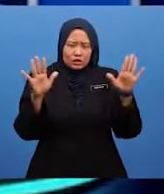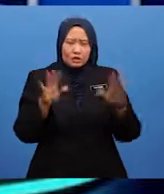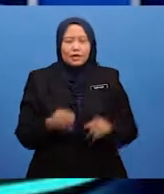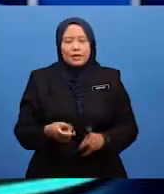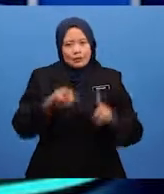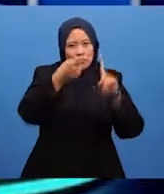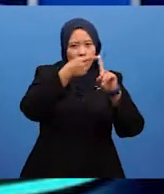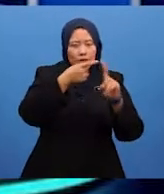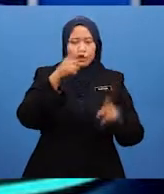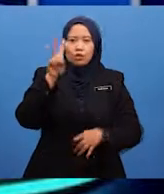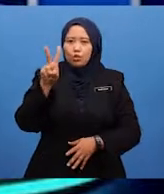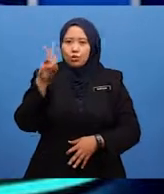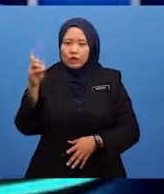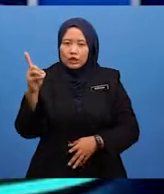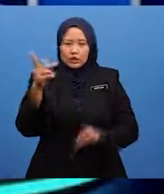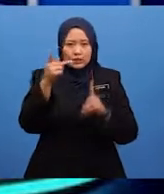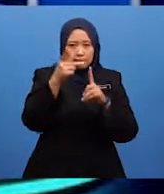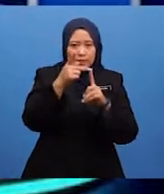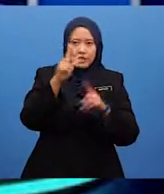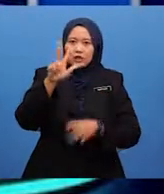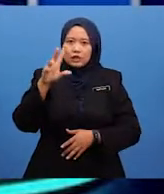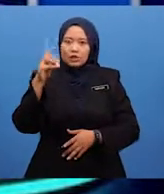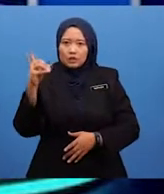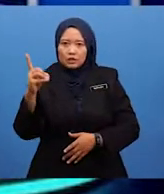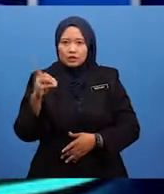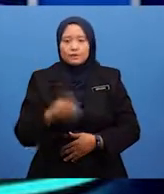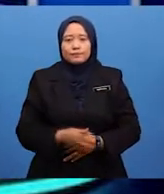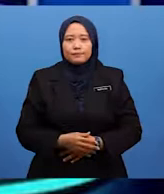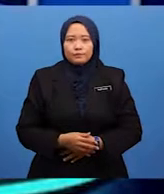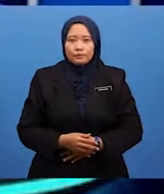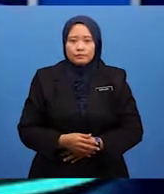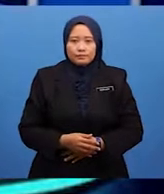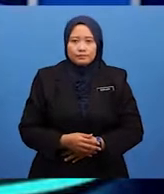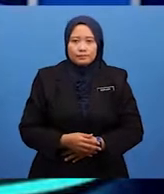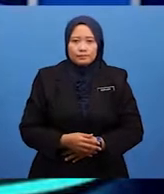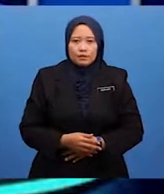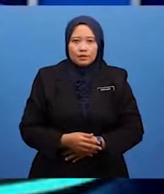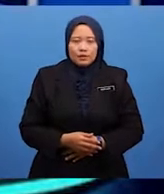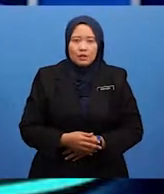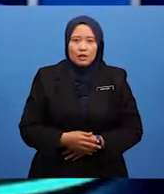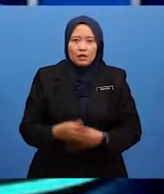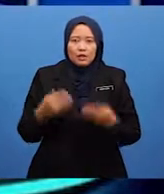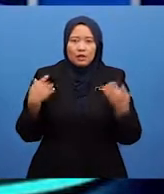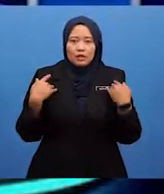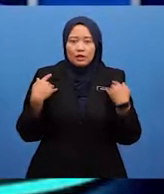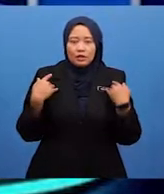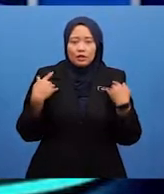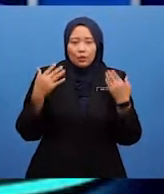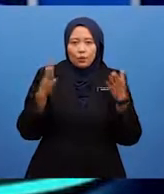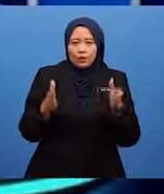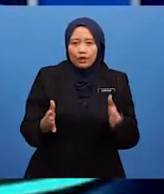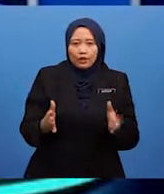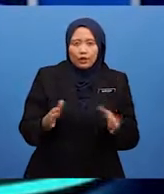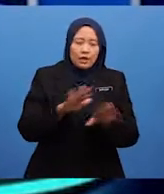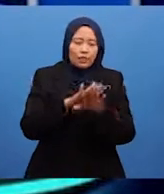ramai Plaza Plaza ataupun pelanggan-pelanggan seorang arsitek tidak memahami bergambar yang secara dua dimensi Jadi melalui kita menggunakan